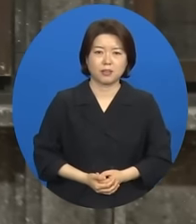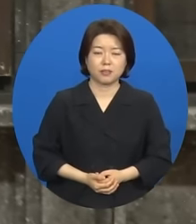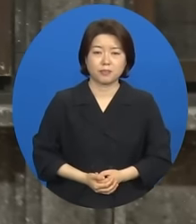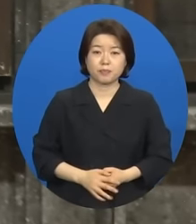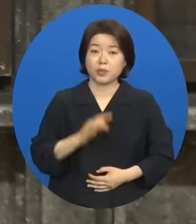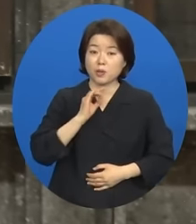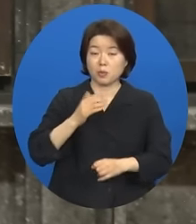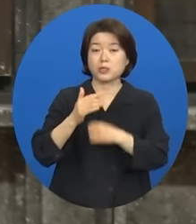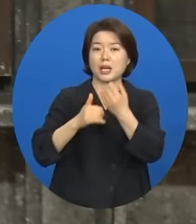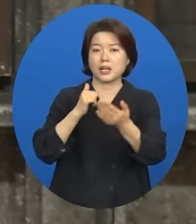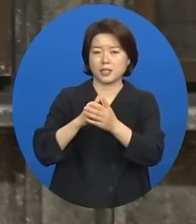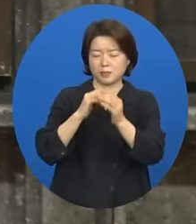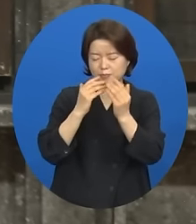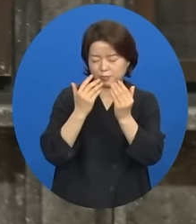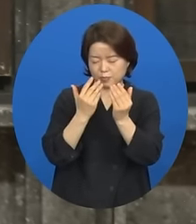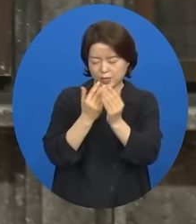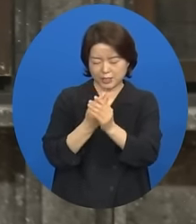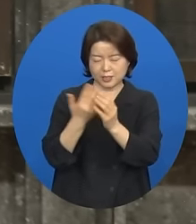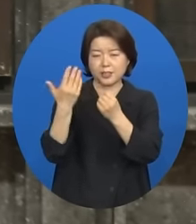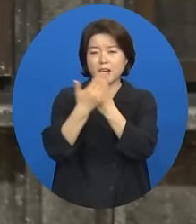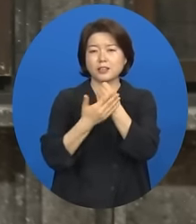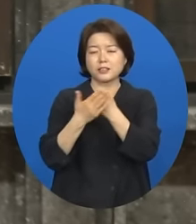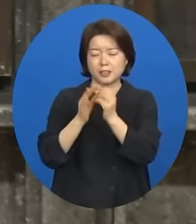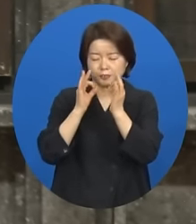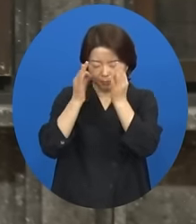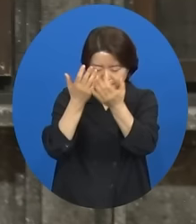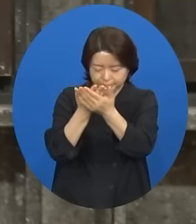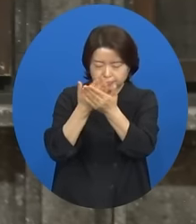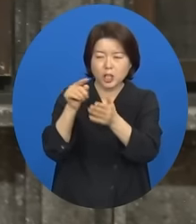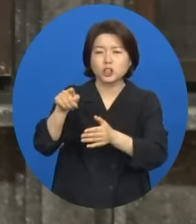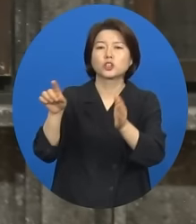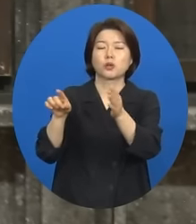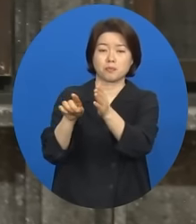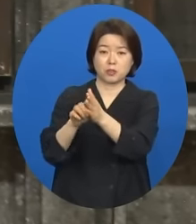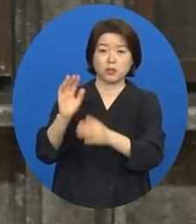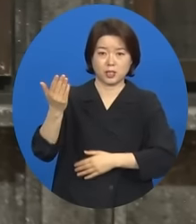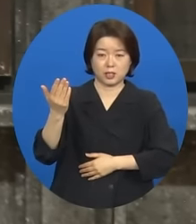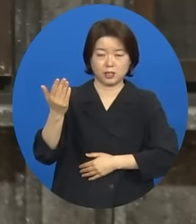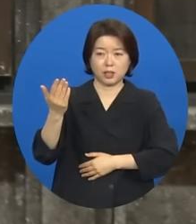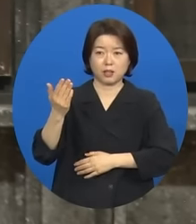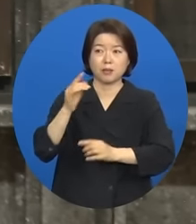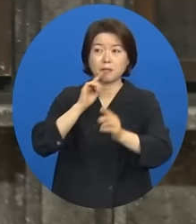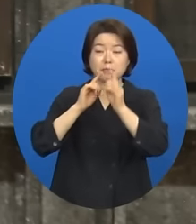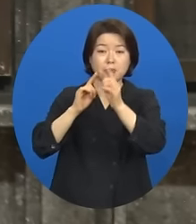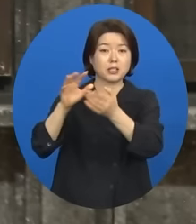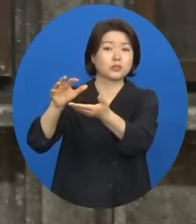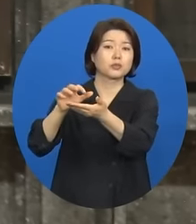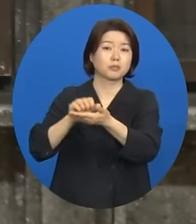오직 하나님의 전적인 은총을 구하고 신뢰하라라는 말씀으로 받았어요.